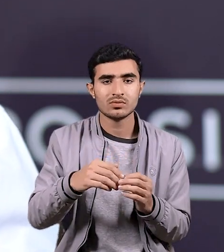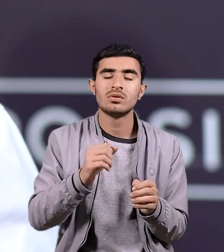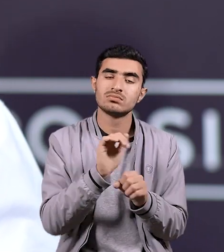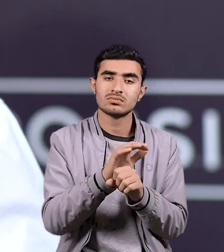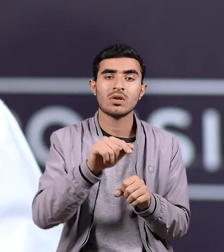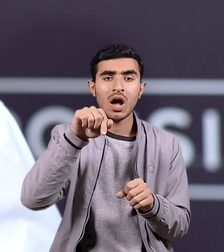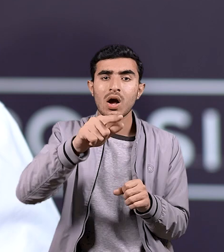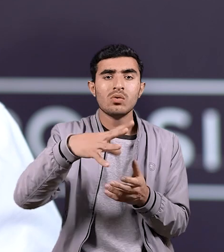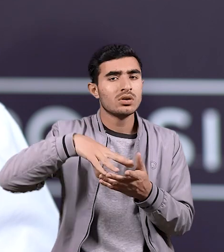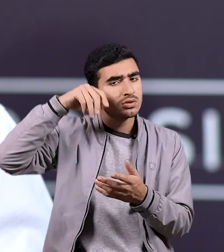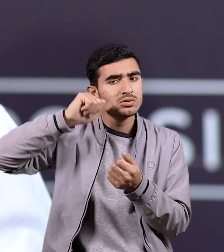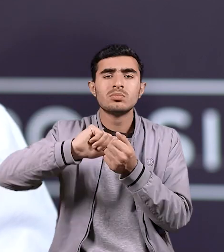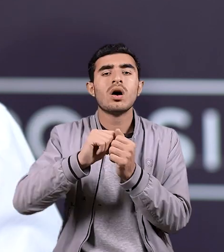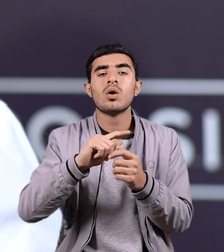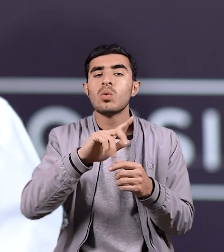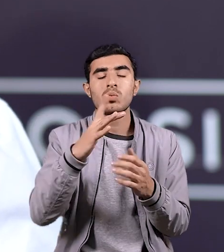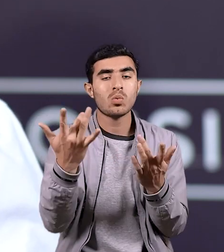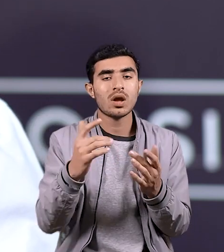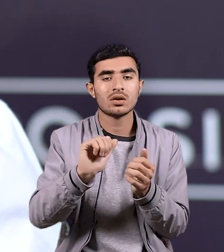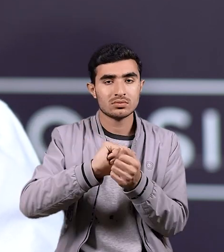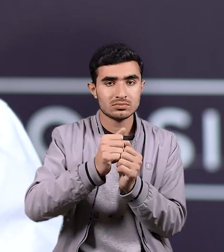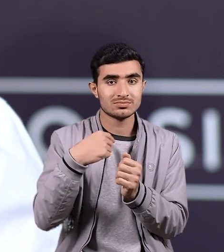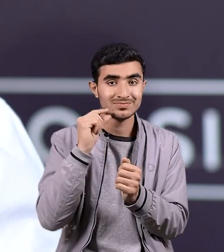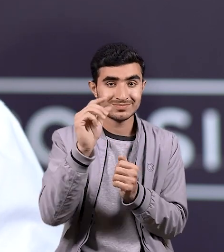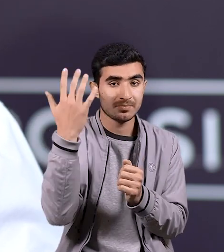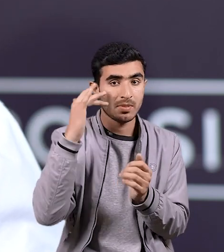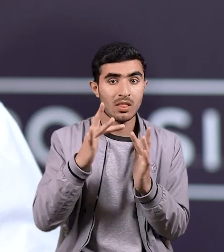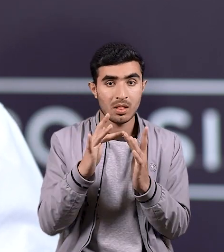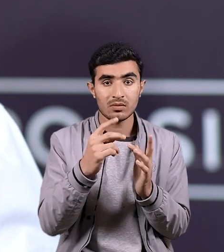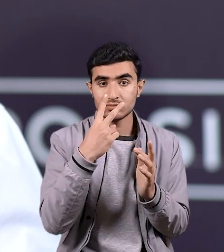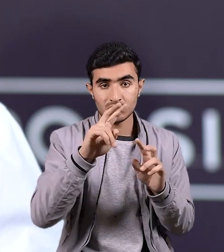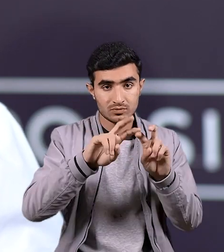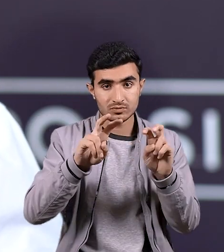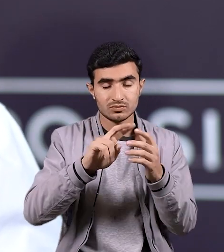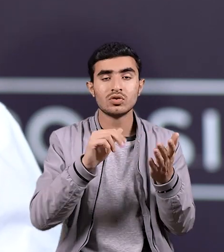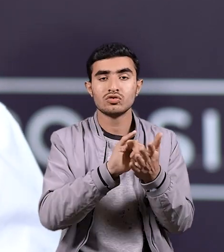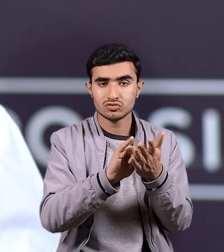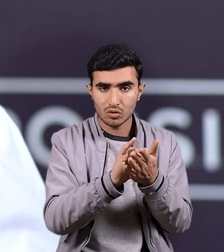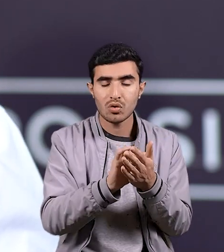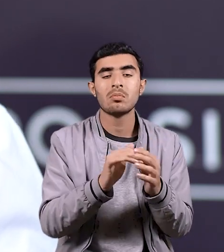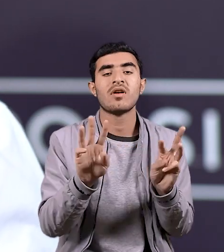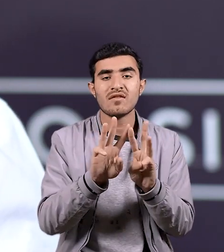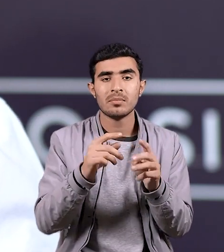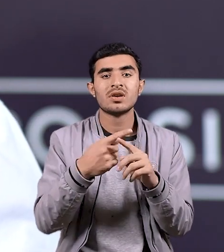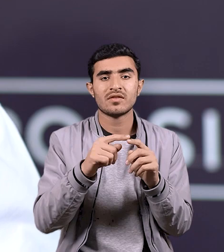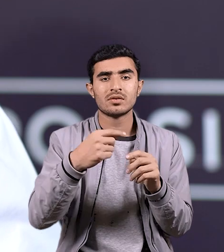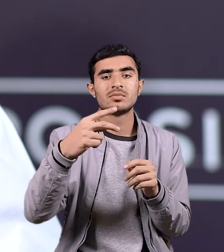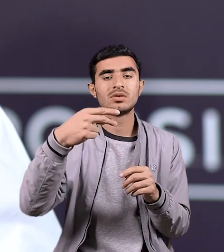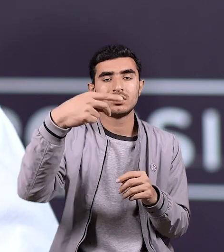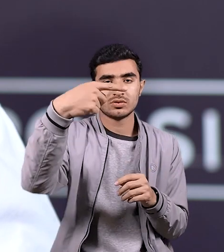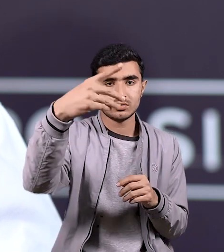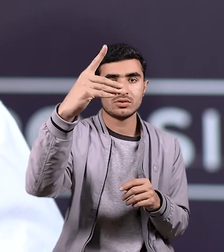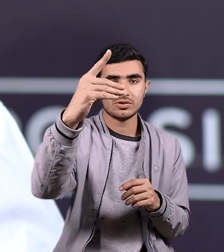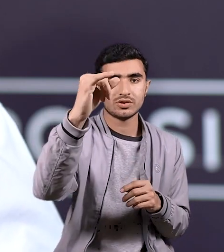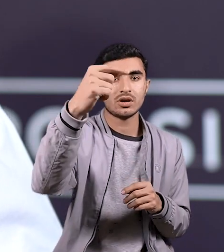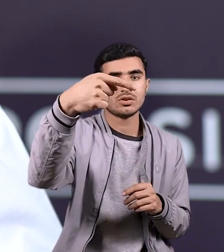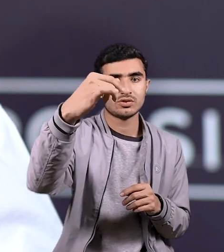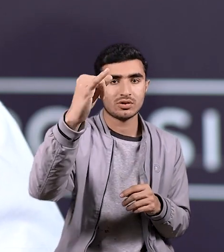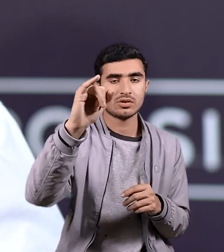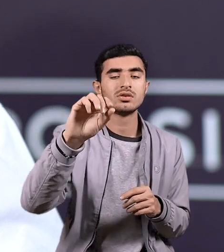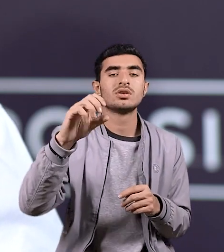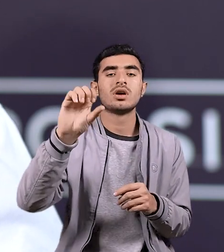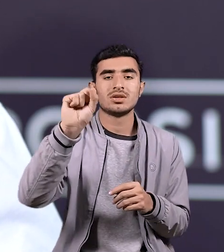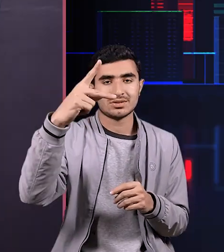को मैनेज करना है, सोशल मीडिया को कैसे मैनेज करना है। मगर ये सब स्किल्स जो मैंने कुछ पहले वेबसाइट्स बताई, ये वहाँ सिखाई जा रही हैं। जाइए, सीखिए,